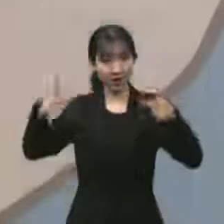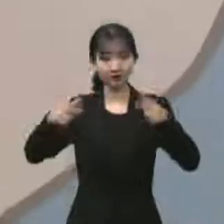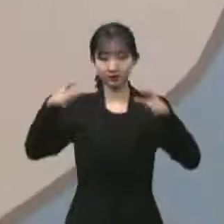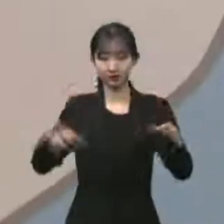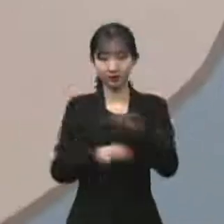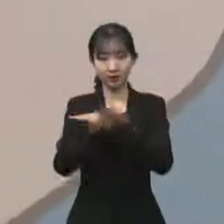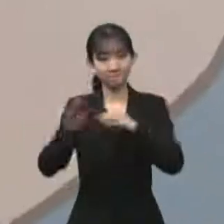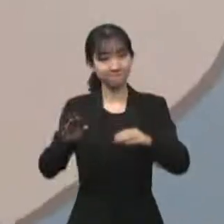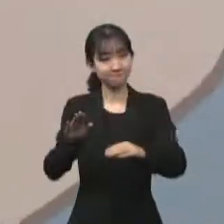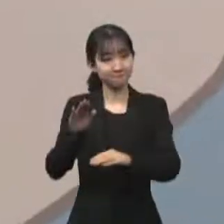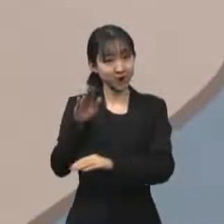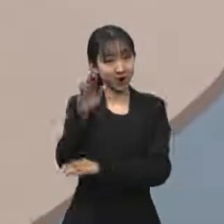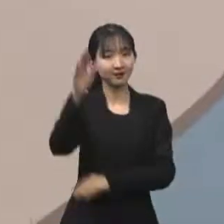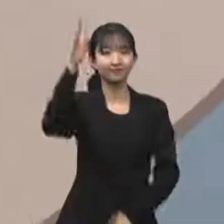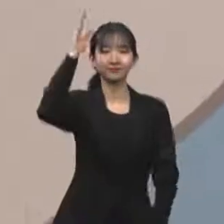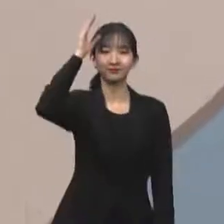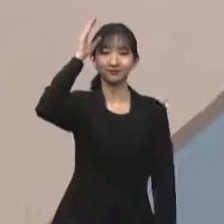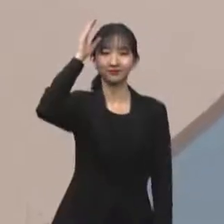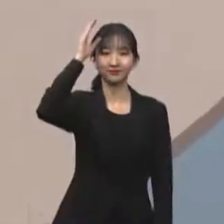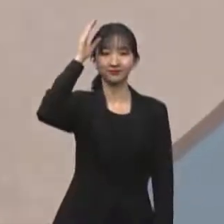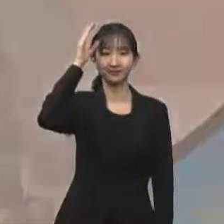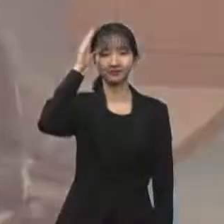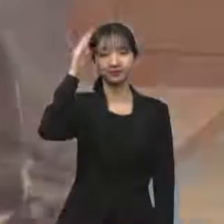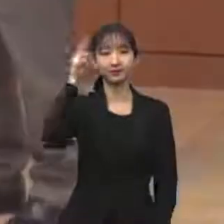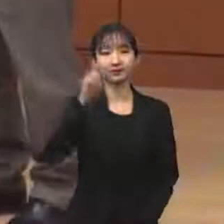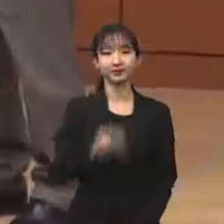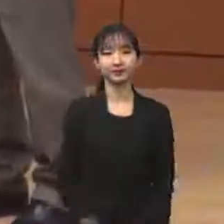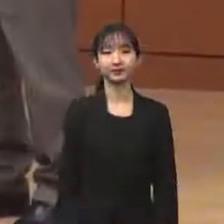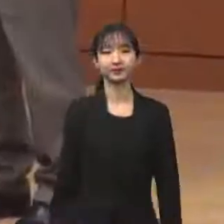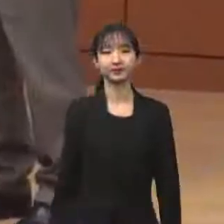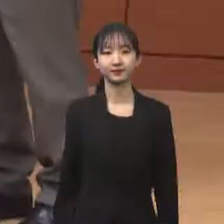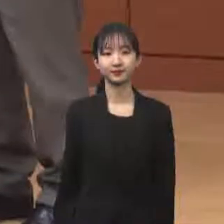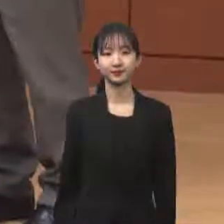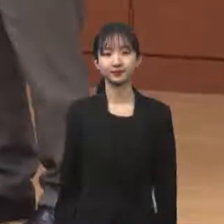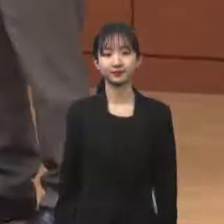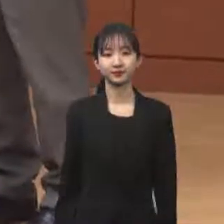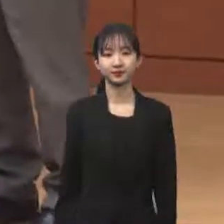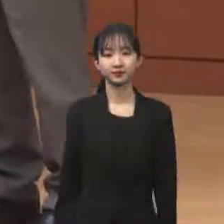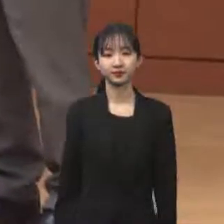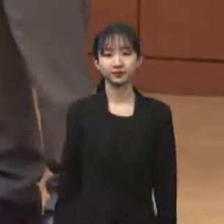경제 활성화 효과까지 기대하고 있습니다. NIB 뉴스 원태규입니다.